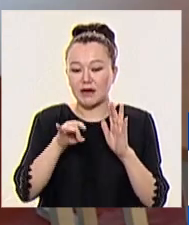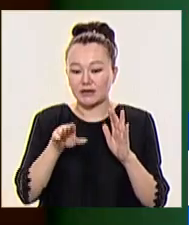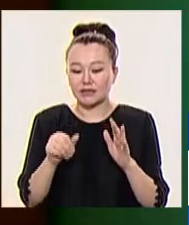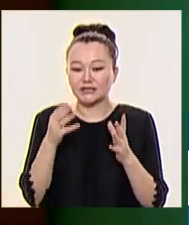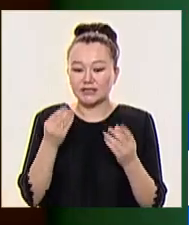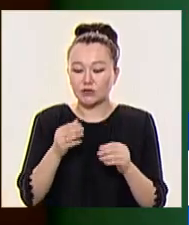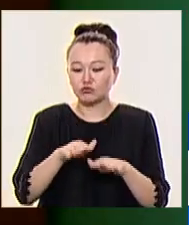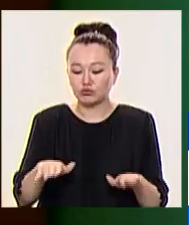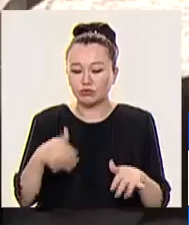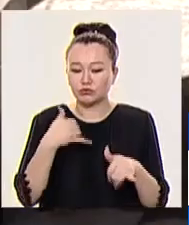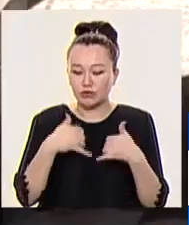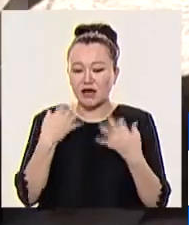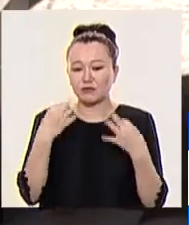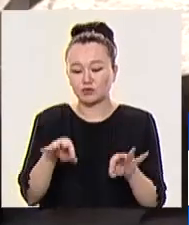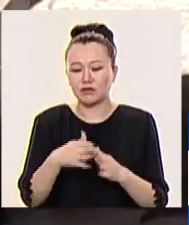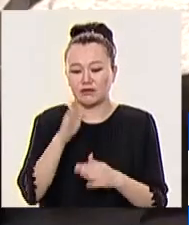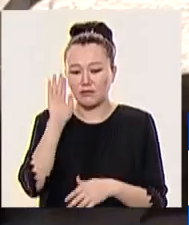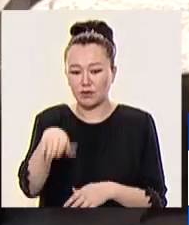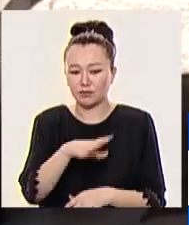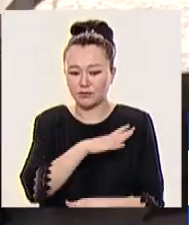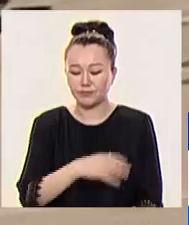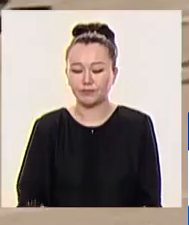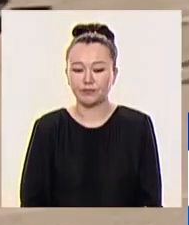день учеников и педагогов отпустили по домам.